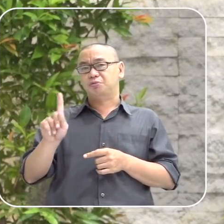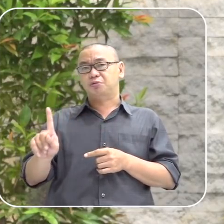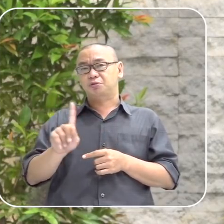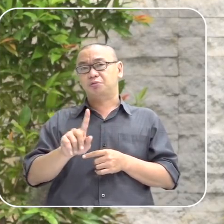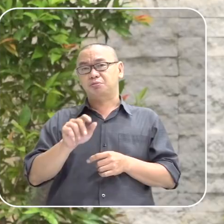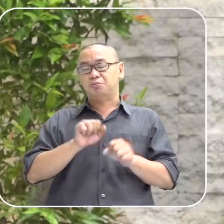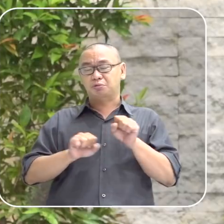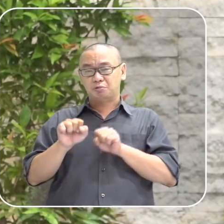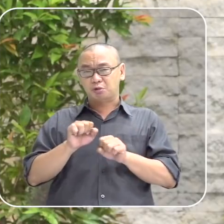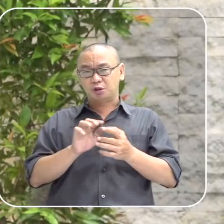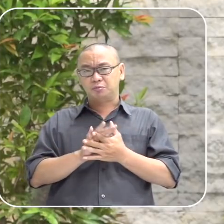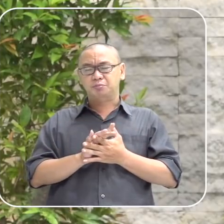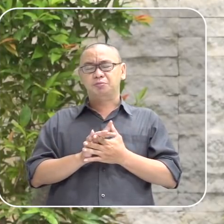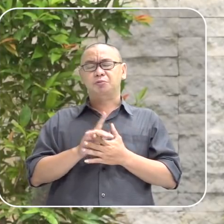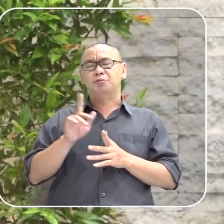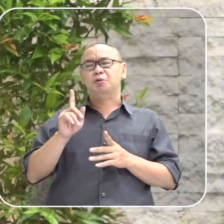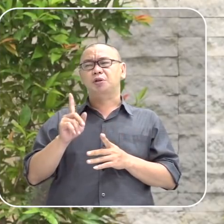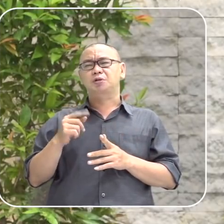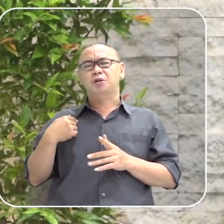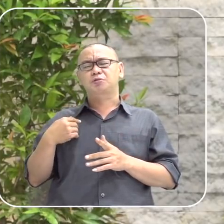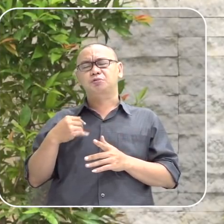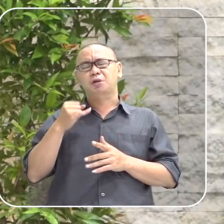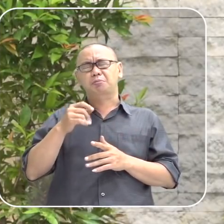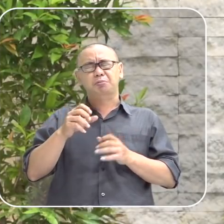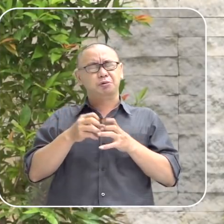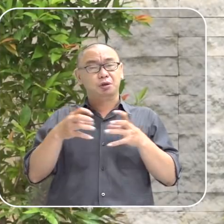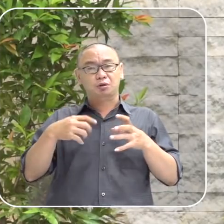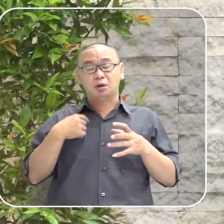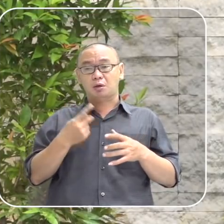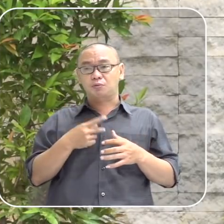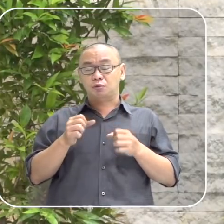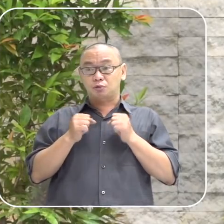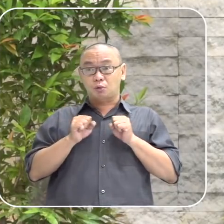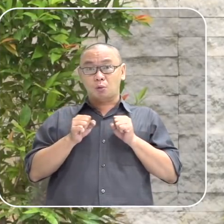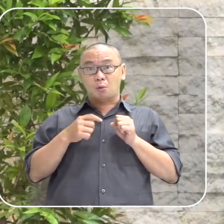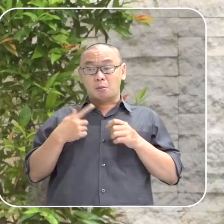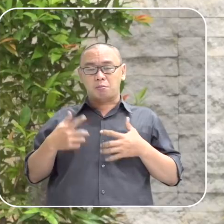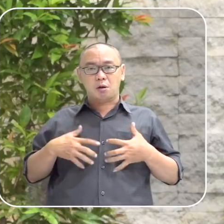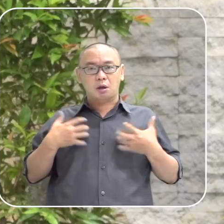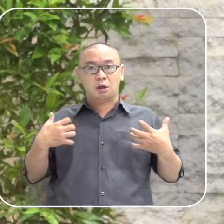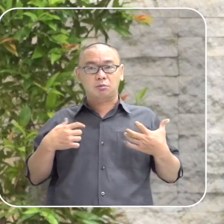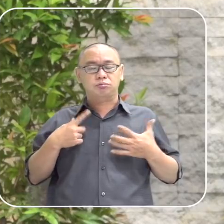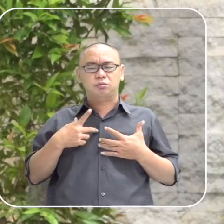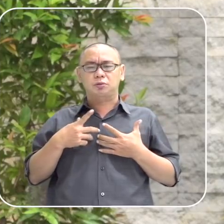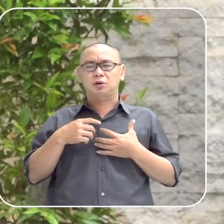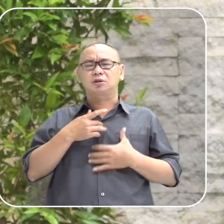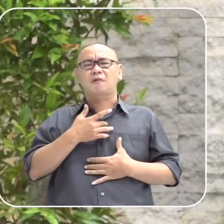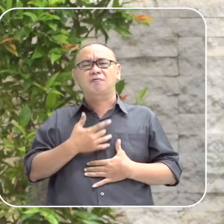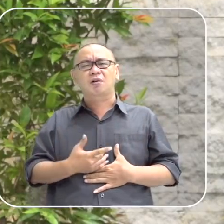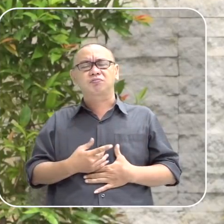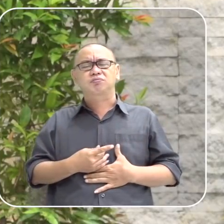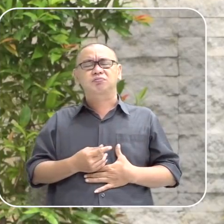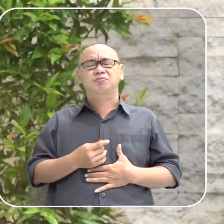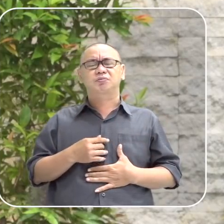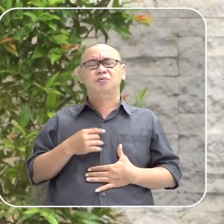satu kali ada kesalahan besar terjadi, kami terkejut, kami marah, kami kecewa. Ampuni pula ya